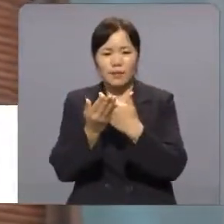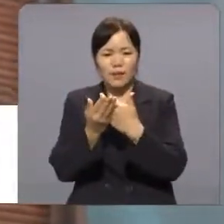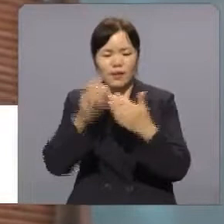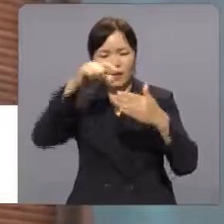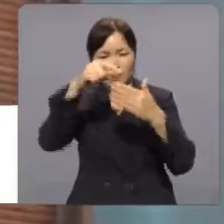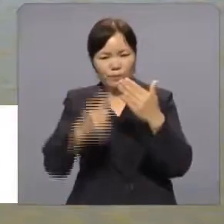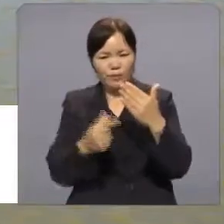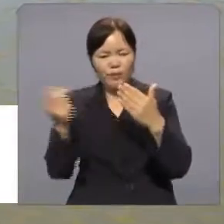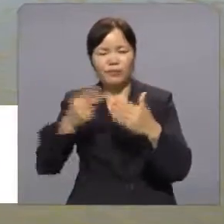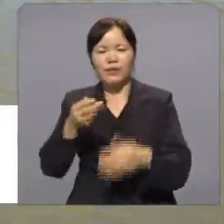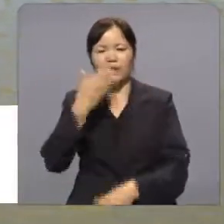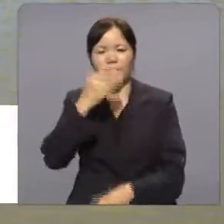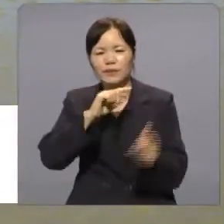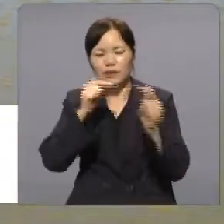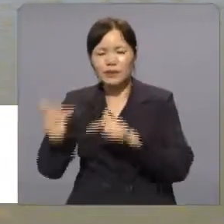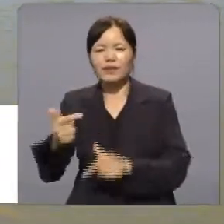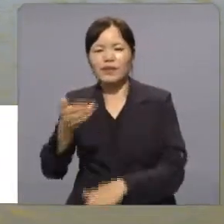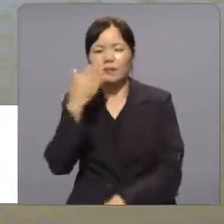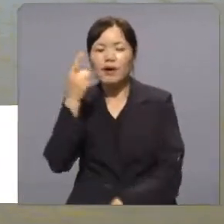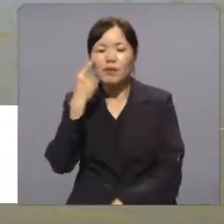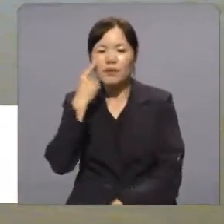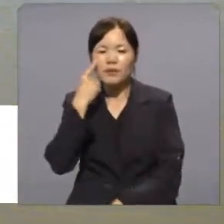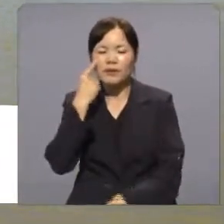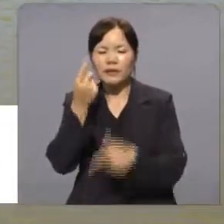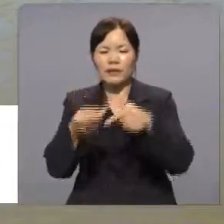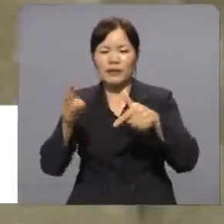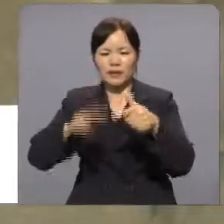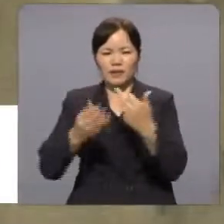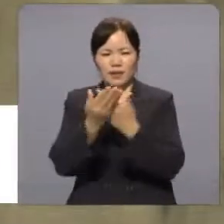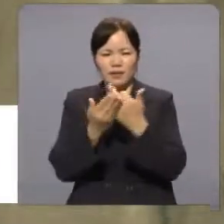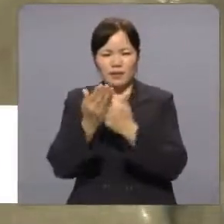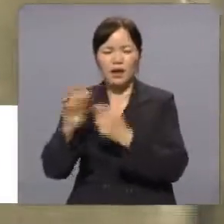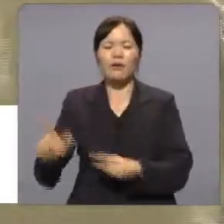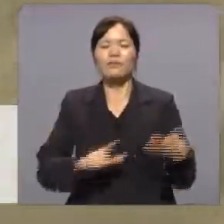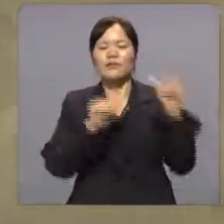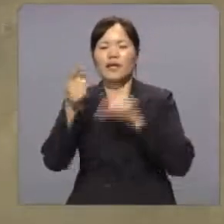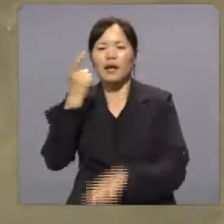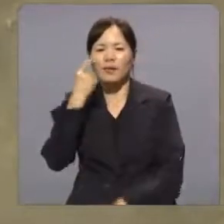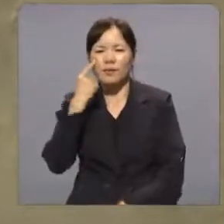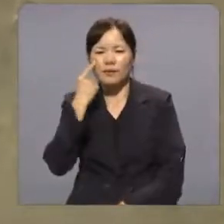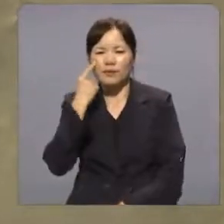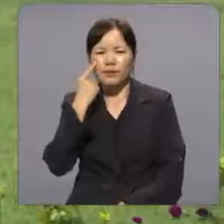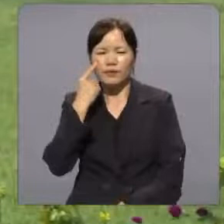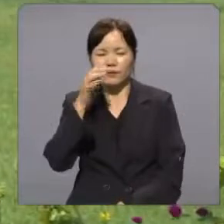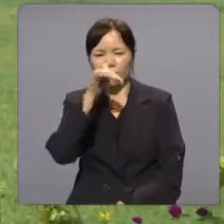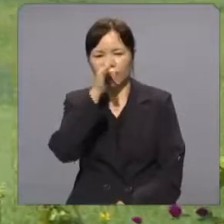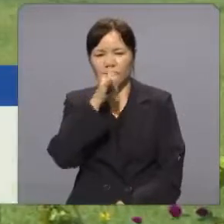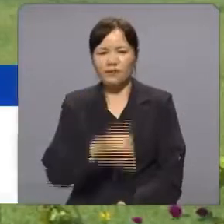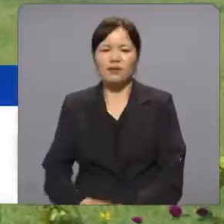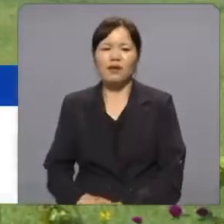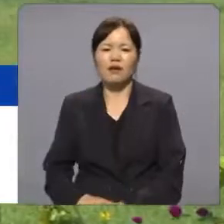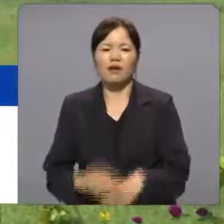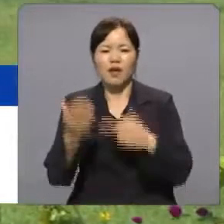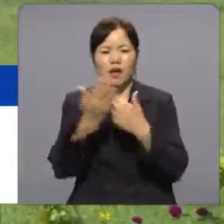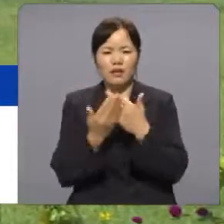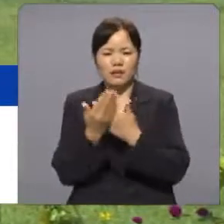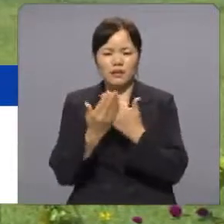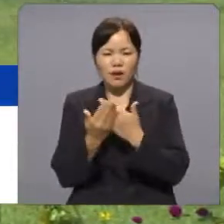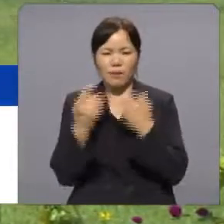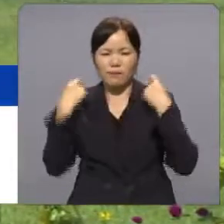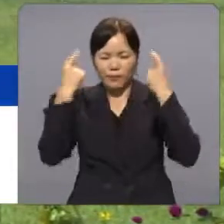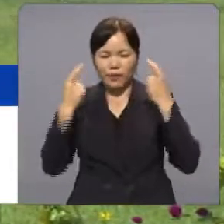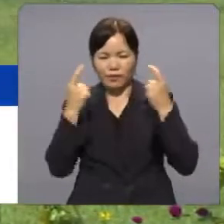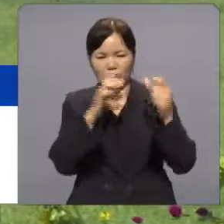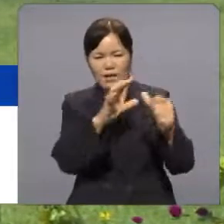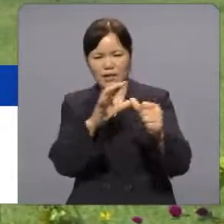프로그램과 음식 등을 즐길 수 있는 인천 섬 도도하게 살아보기도 진행합니다. 섬 자원, 관광